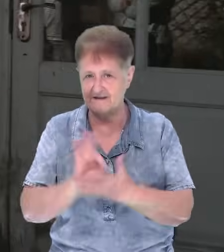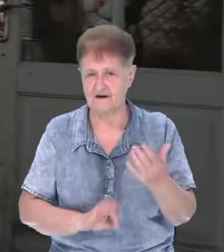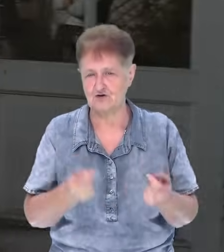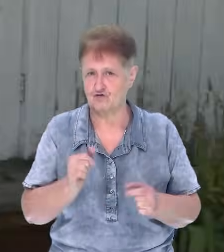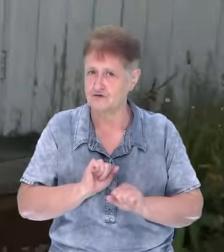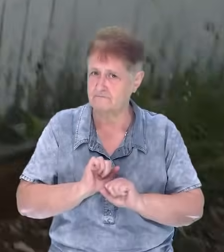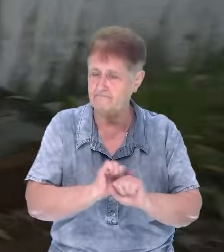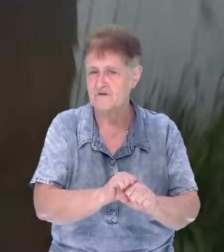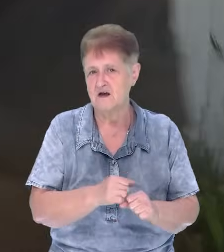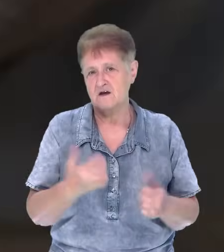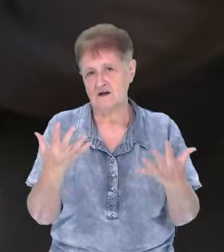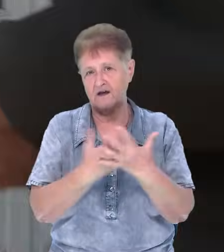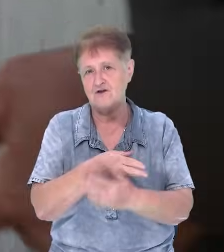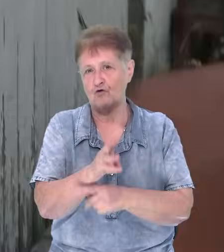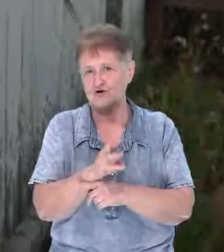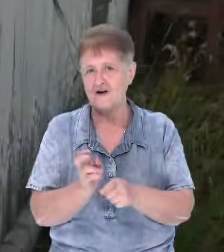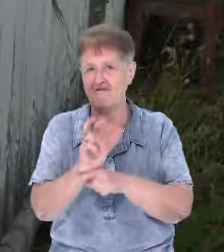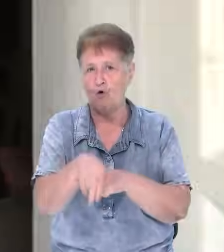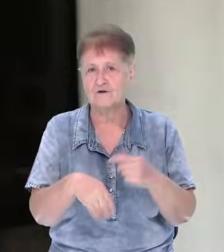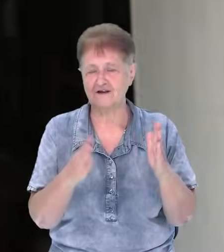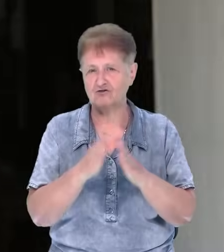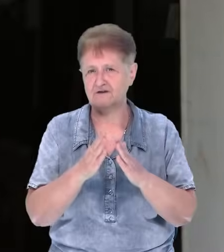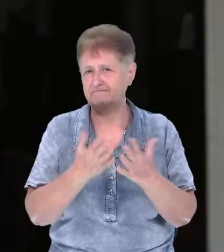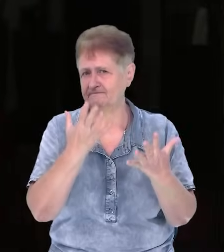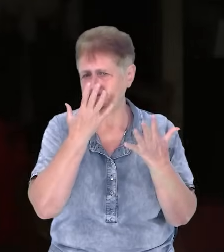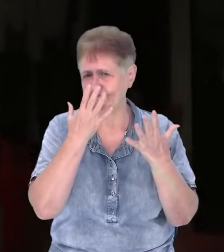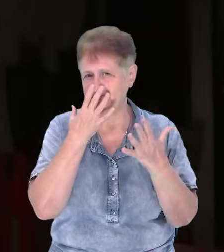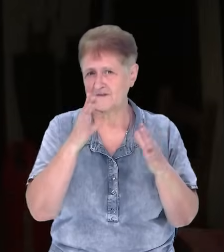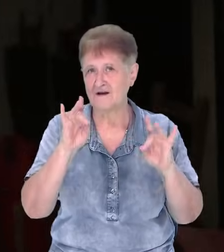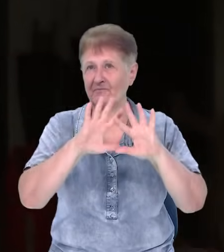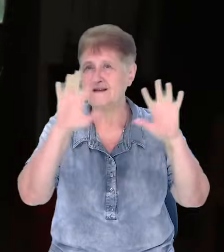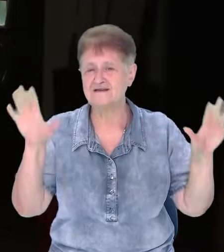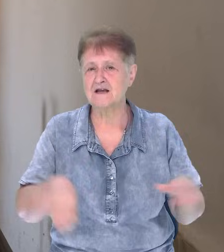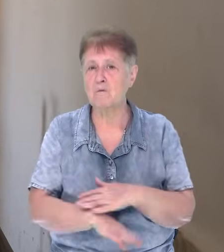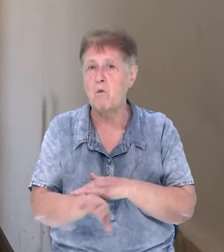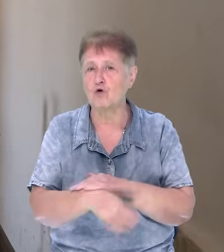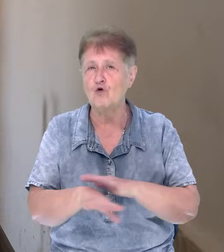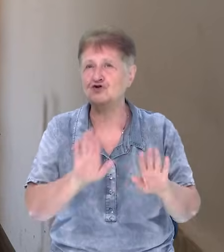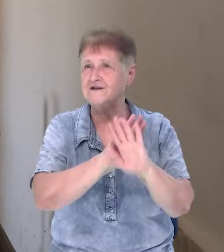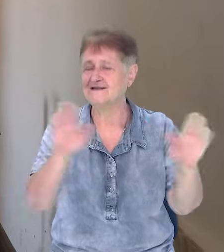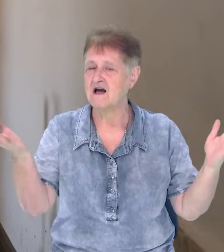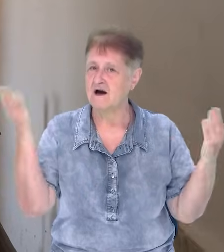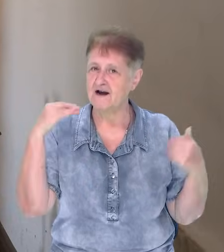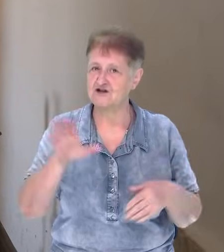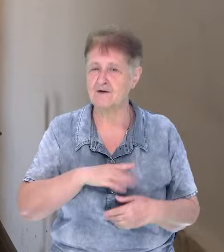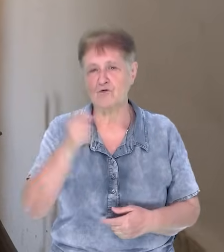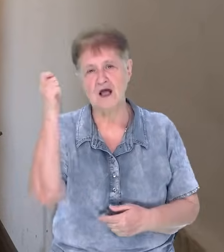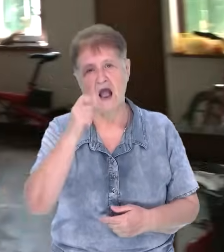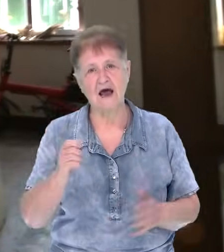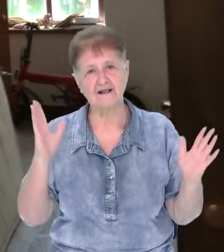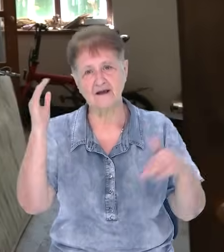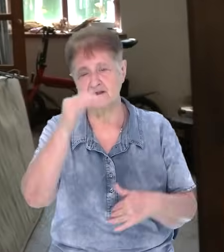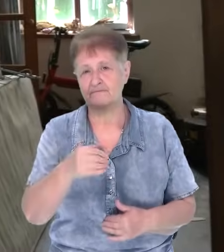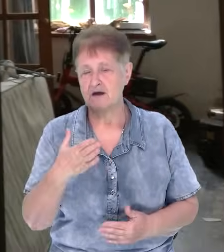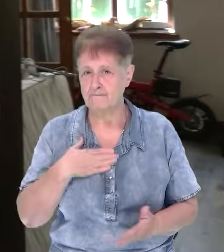Трохи зусиль, і кінорежисер входить до садиби. Затхле повітря, пліснява та порожні стіни, де раніше висіли плакати та картини.